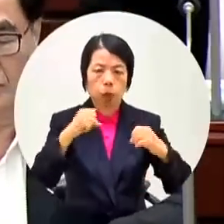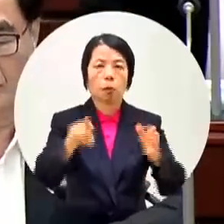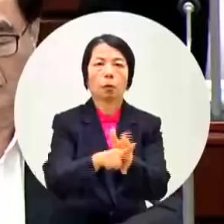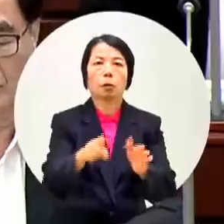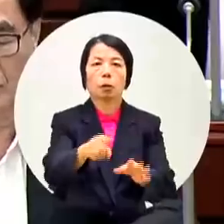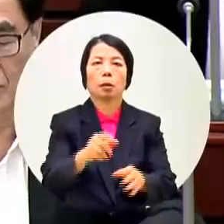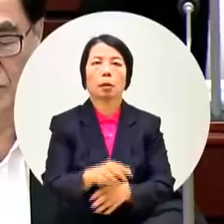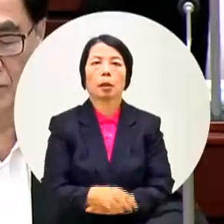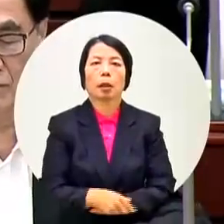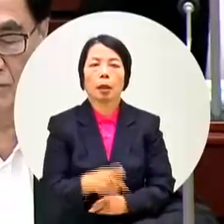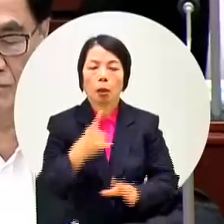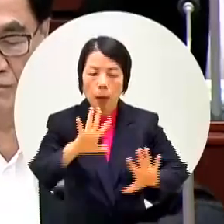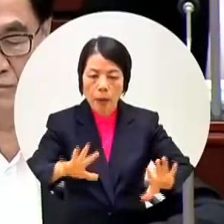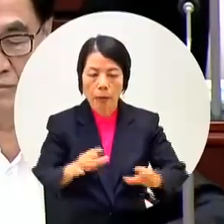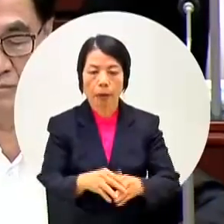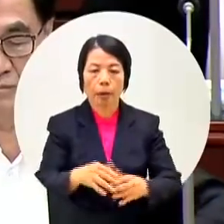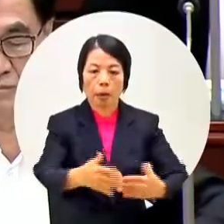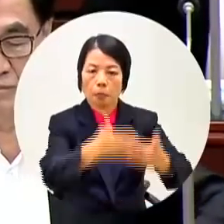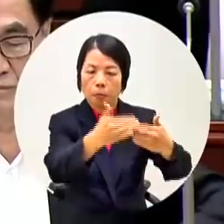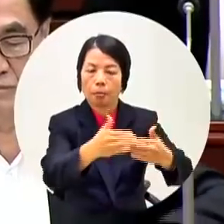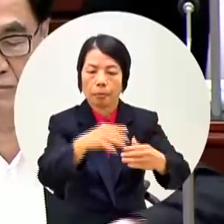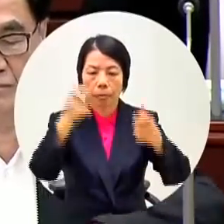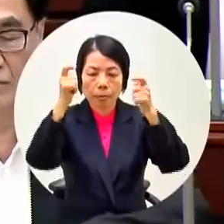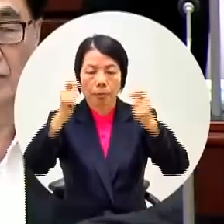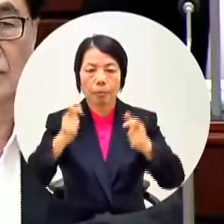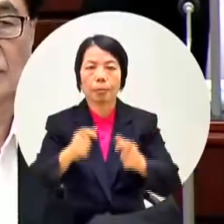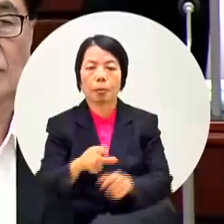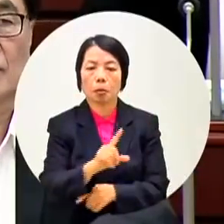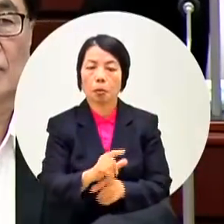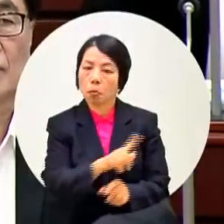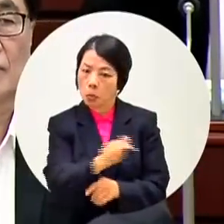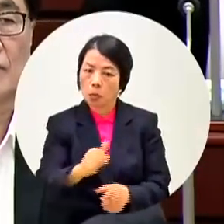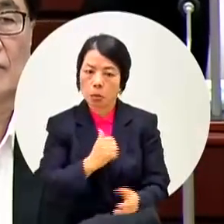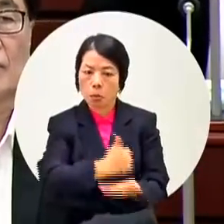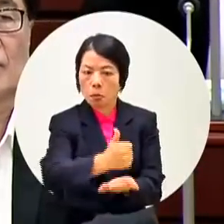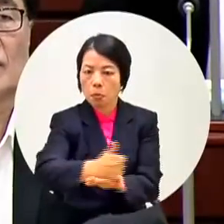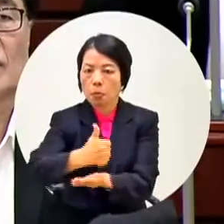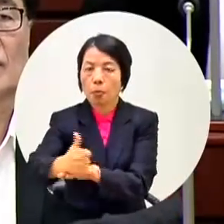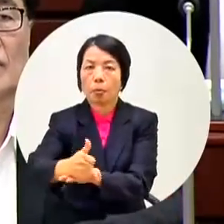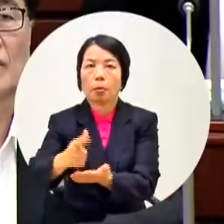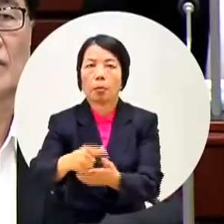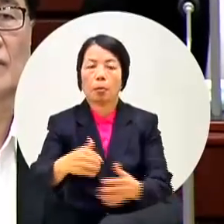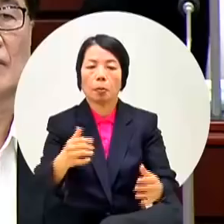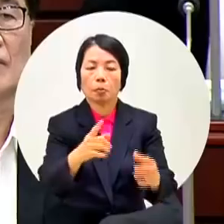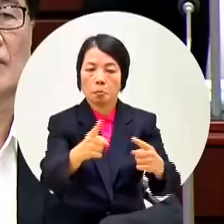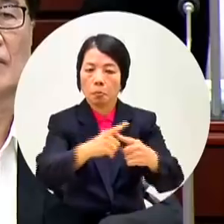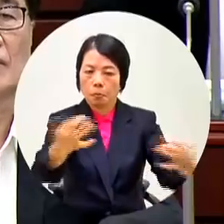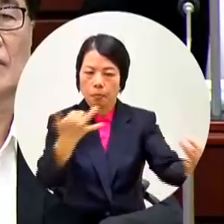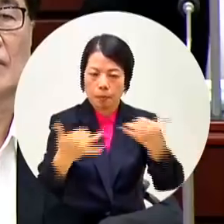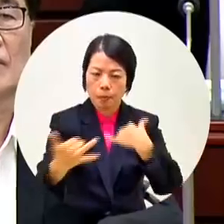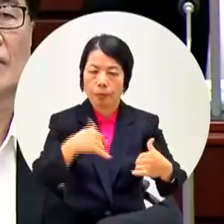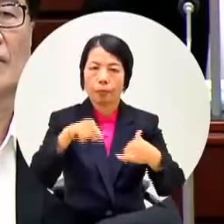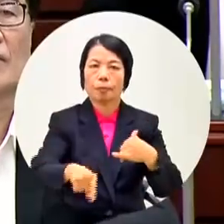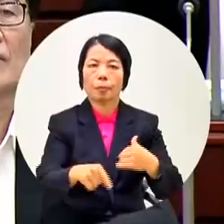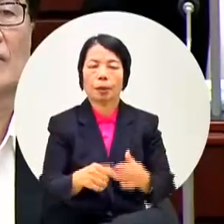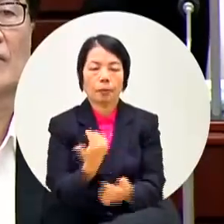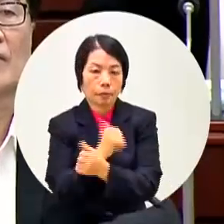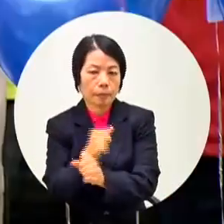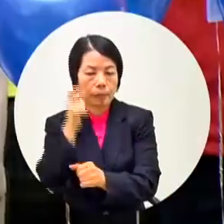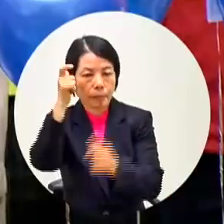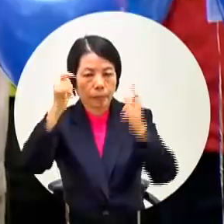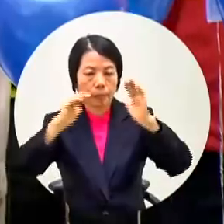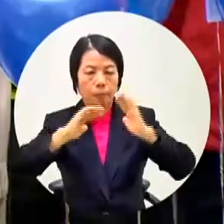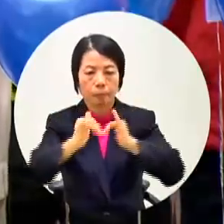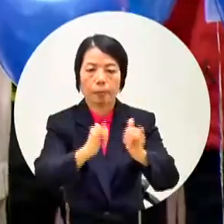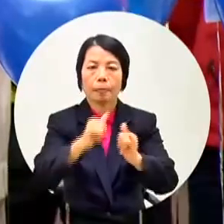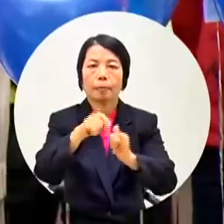来愈蓬勃发展时阵，要考量高雄市民的感受。这句话极重要的，